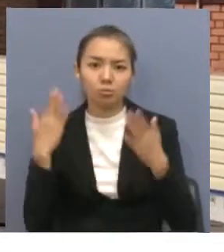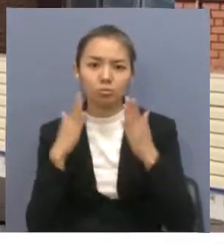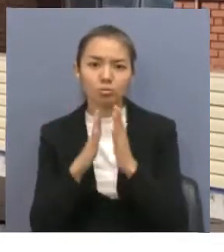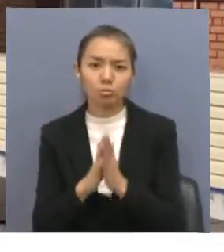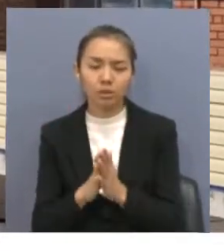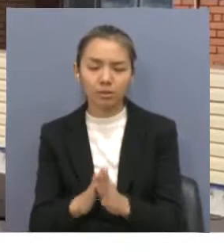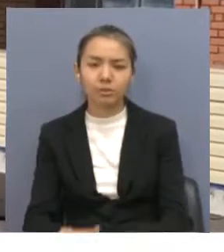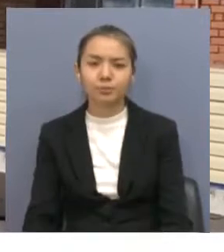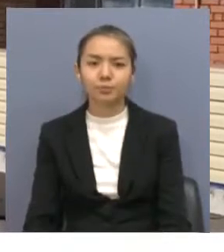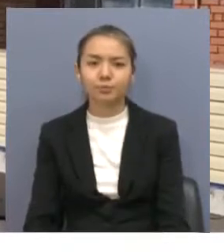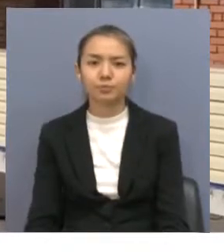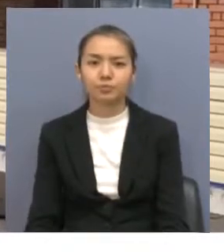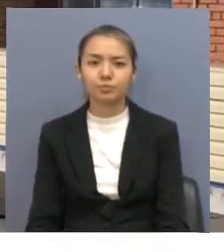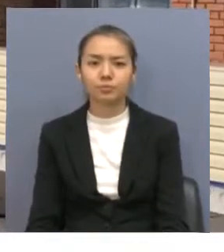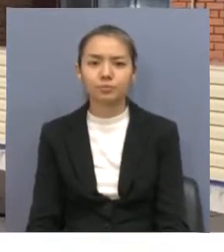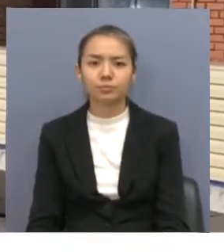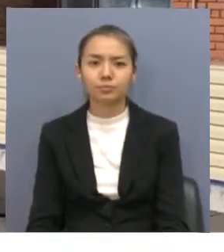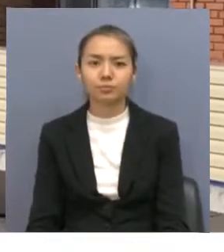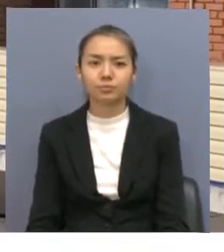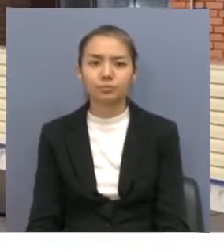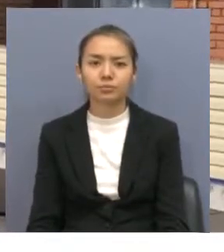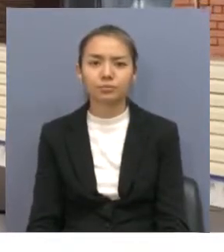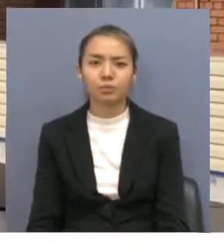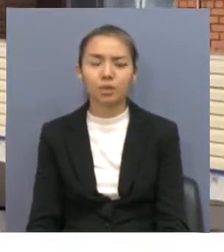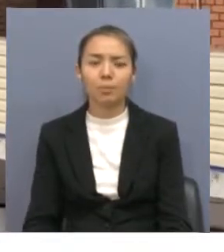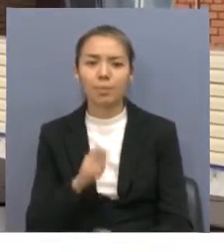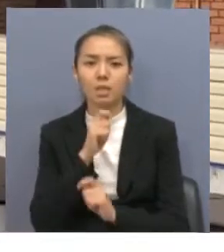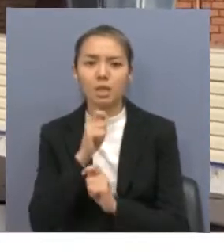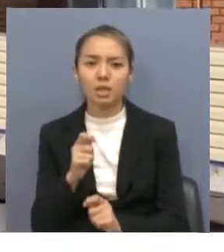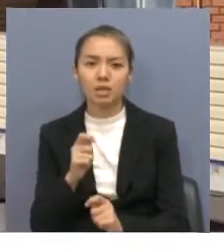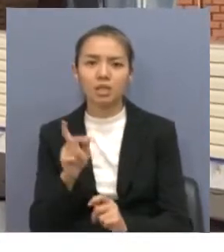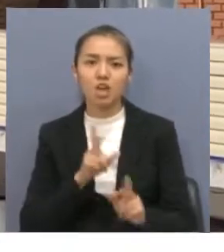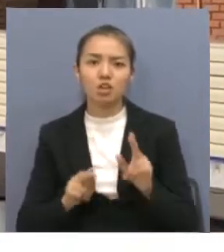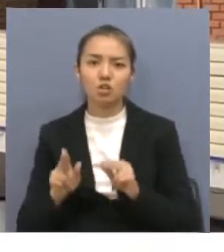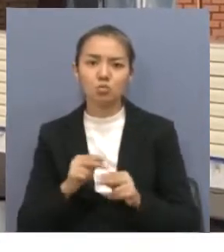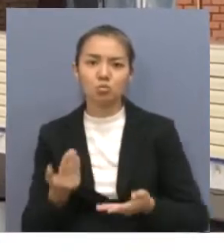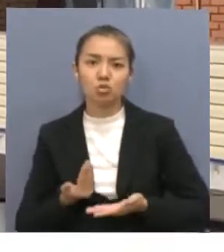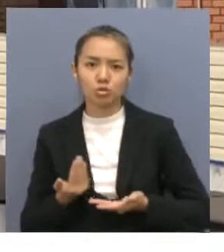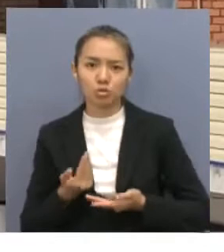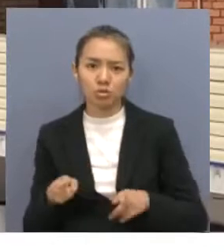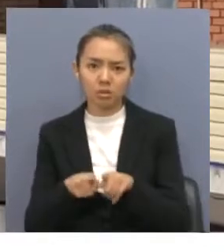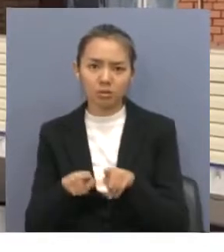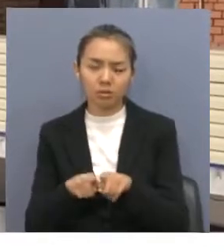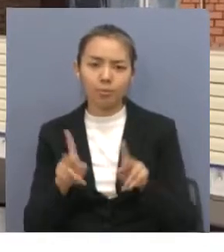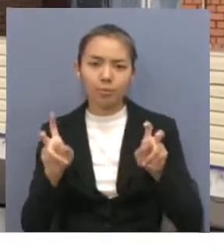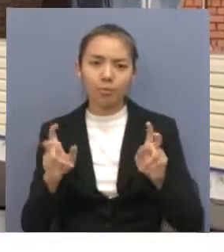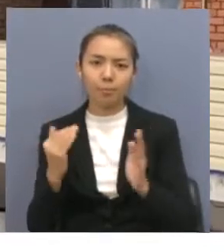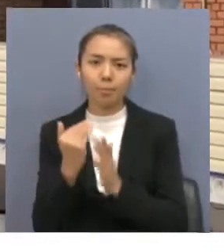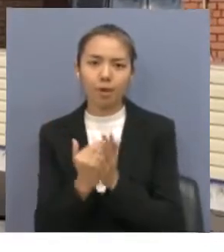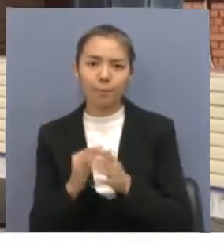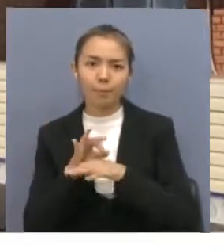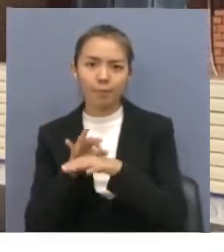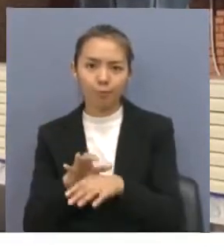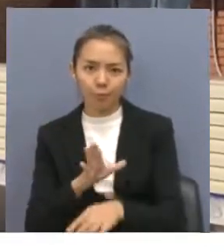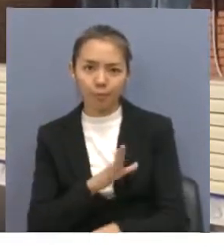басқармасының бастауымен өмірге үміт сыйла акциясы басталған еді. Мінекей осы акция аясында